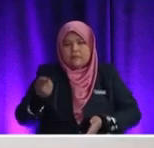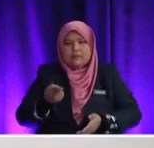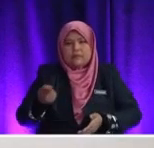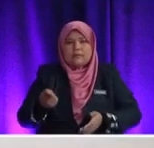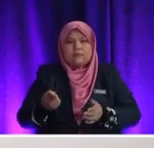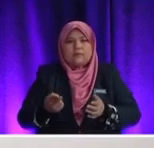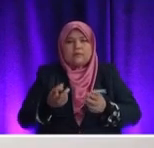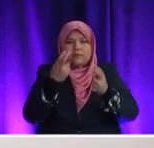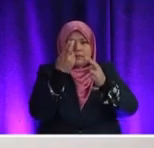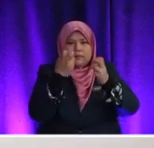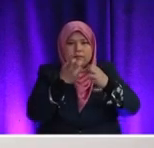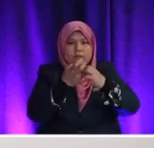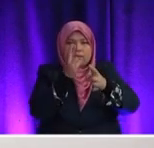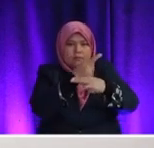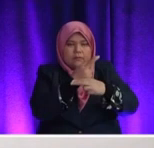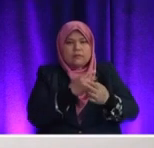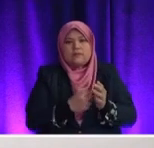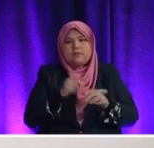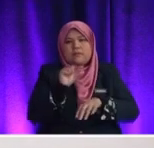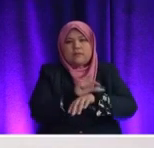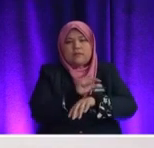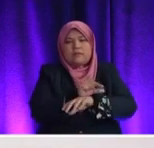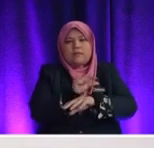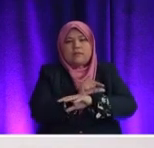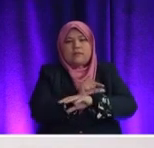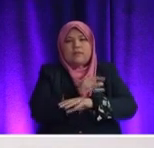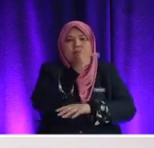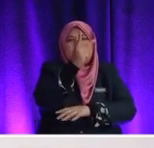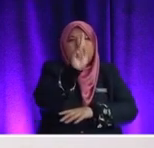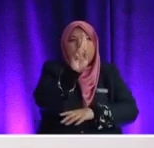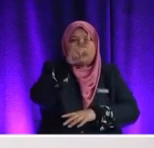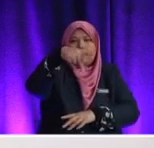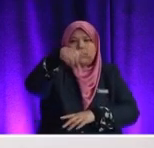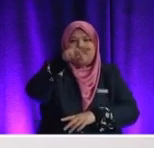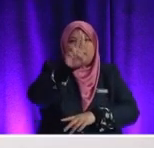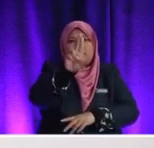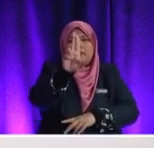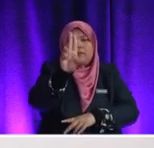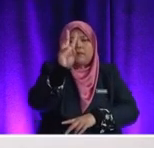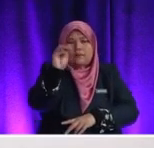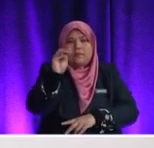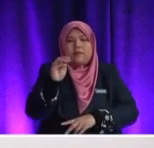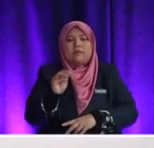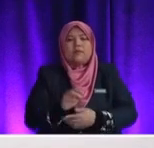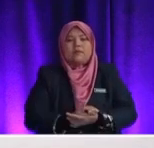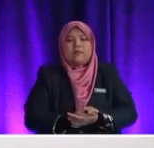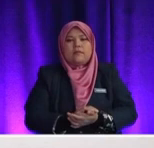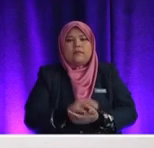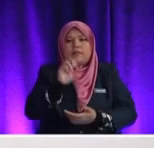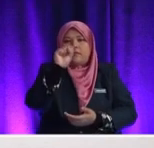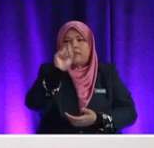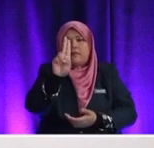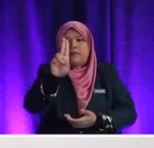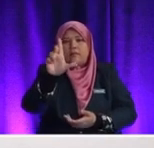elektronik kita Letakkan kita gunakan akun Duo supaya go supaya gitu Nah tadi dia betul ya